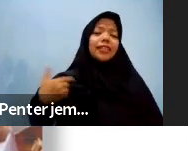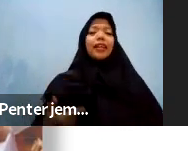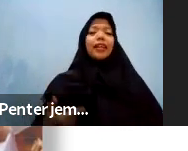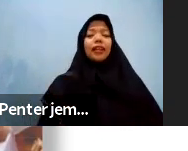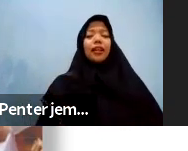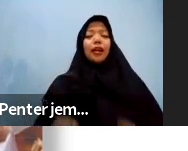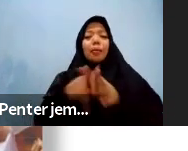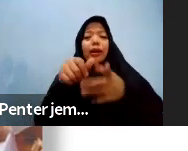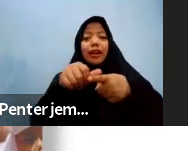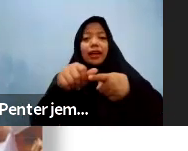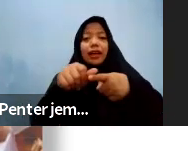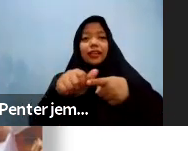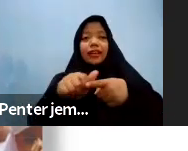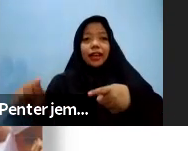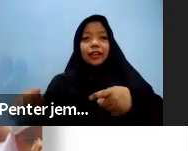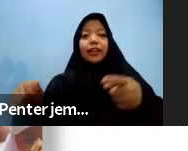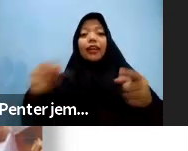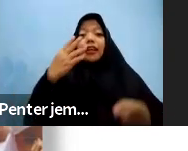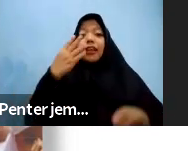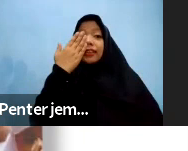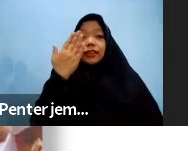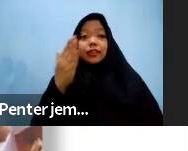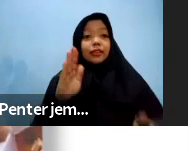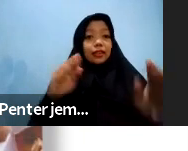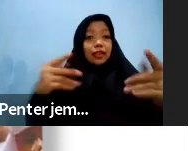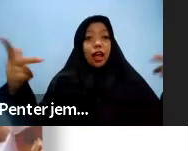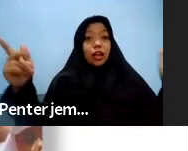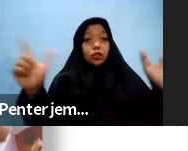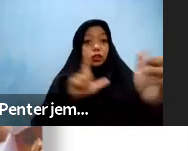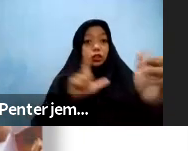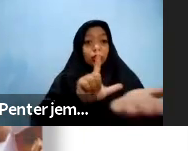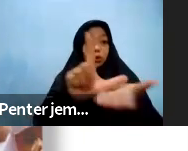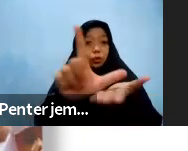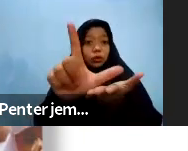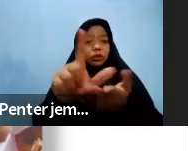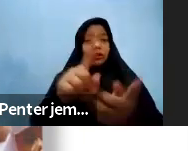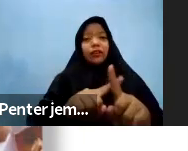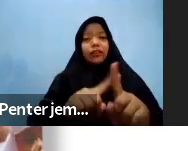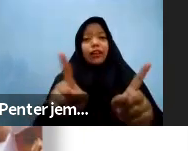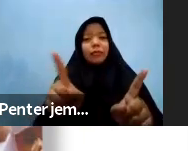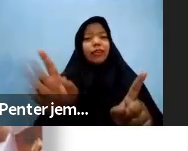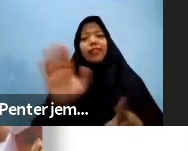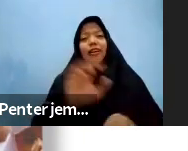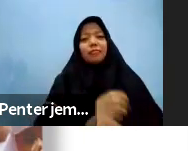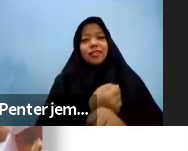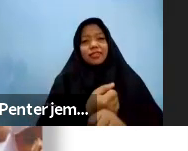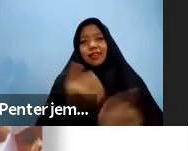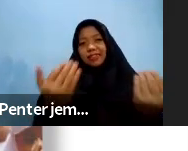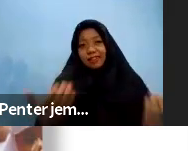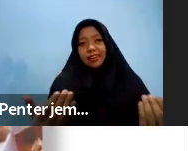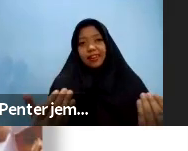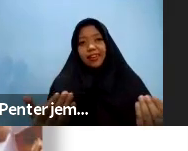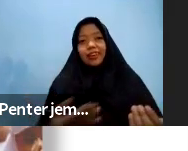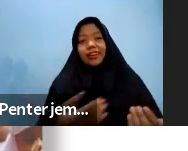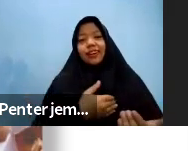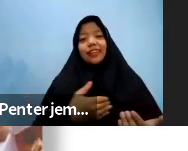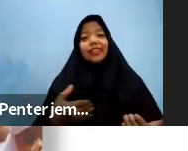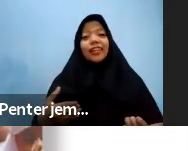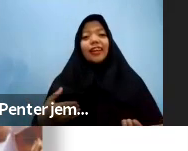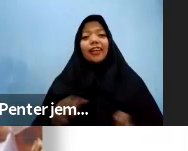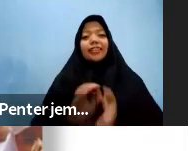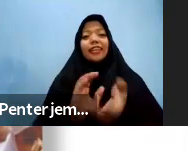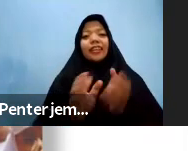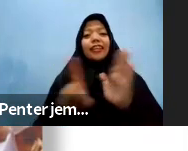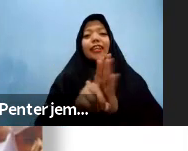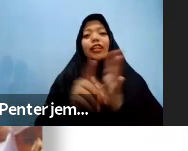lakukan melalui tatap muka tapi karena kondisi seperti ini kami lakukan melalui tetap Maya Jadi kami kumpulkan para guru kami